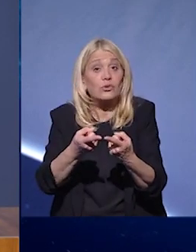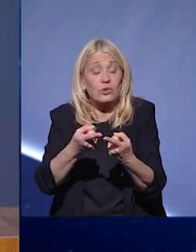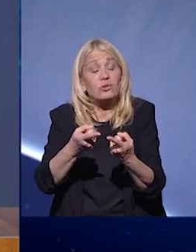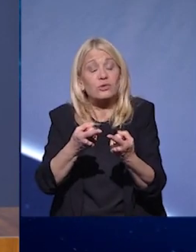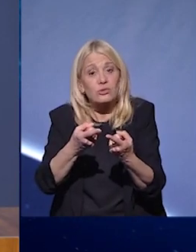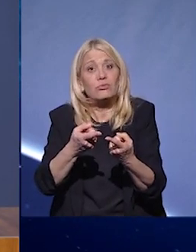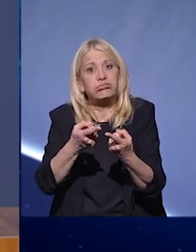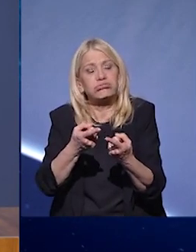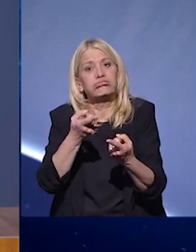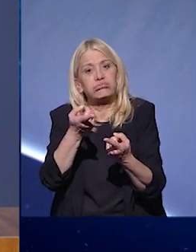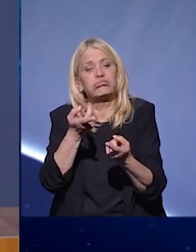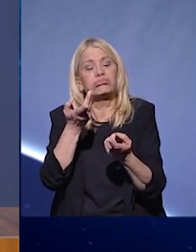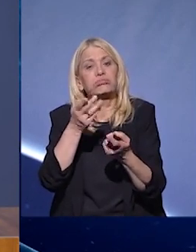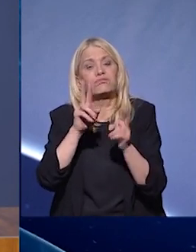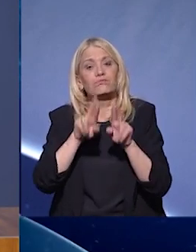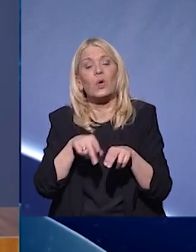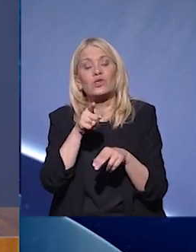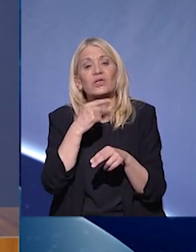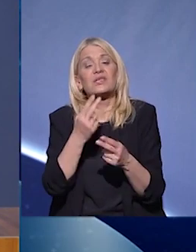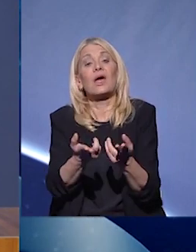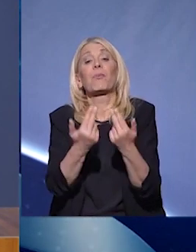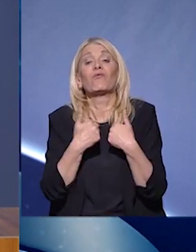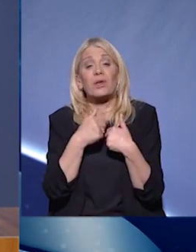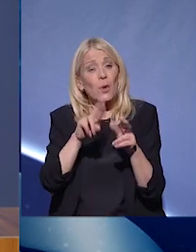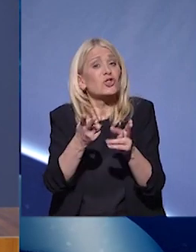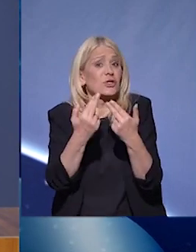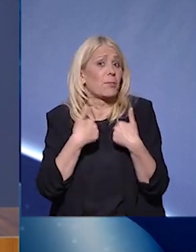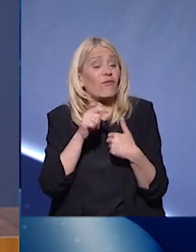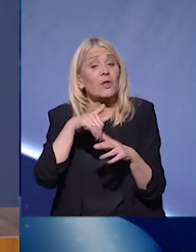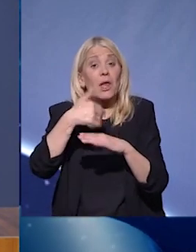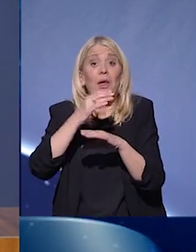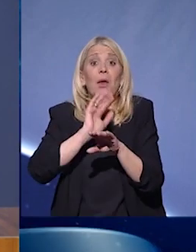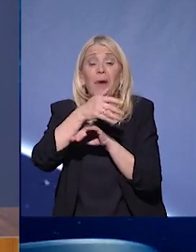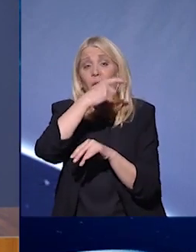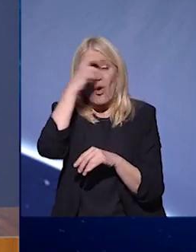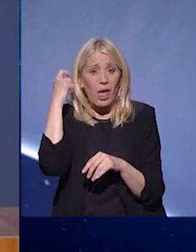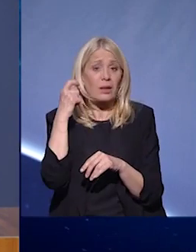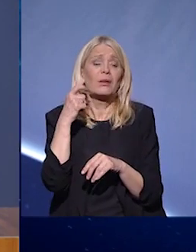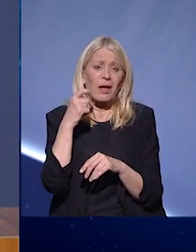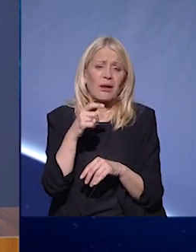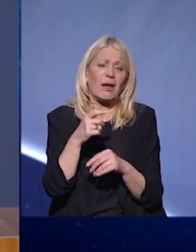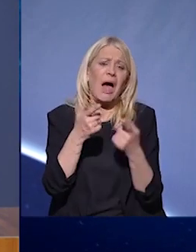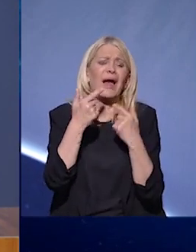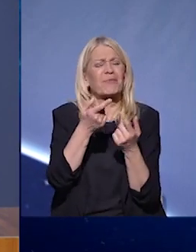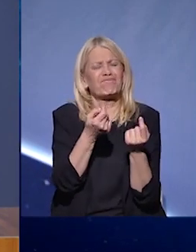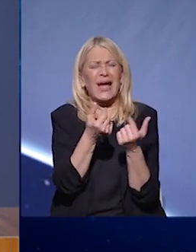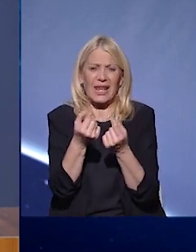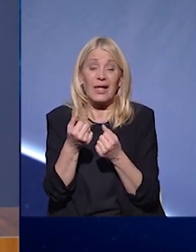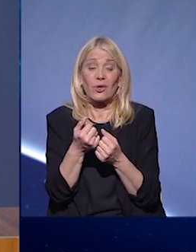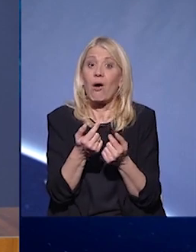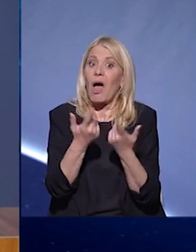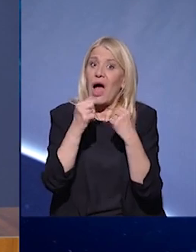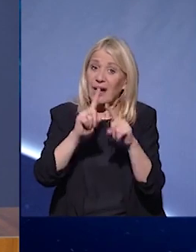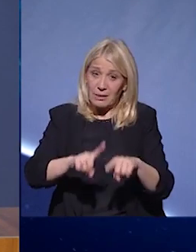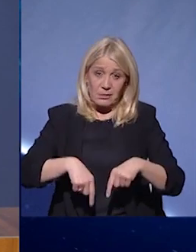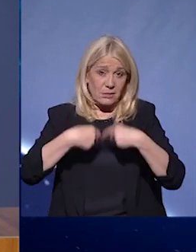onda on može da se povrati. Može da se povrati preko leta, ali to je ipak ređe. Ali u